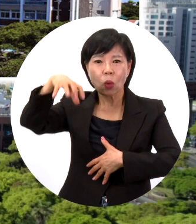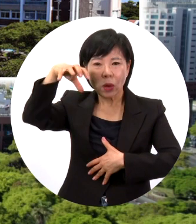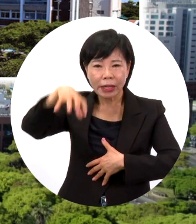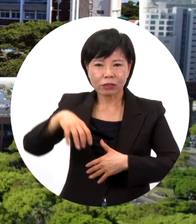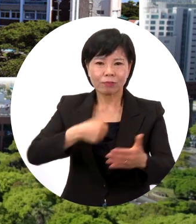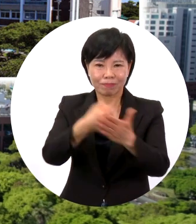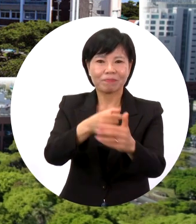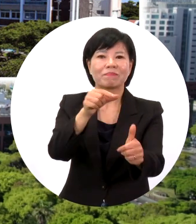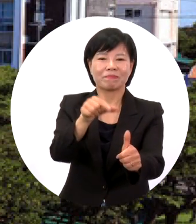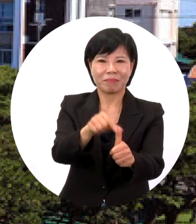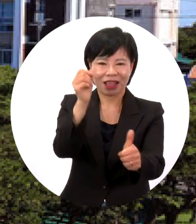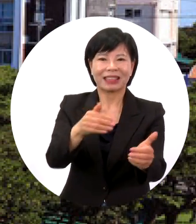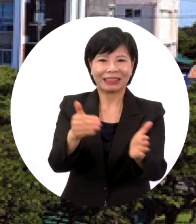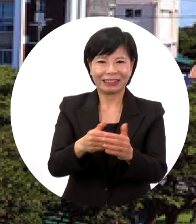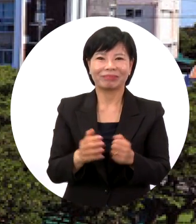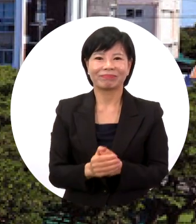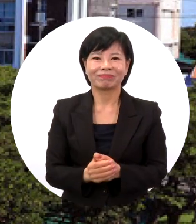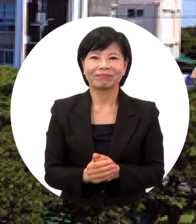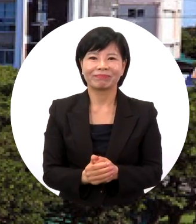특성화고등학교에 선정했는데요.